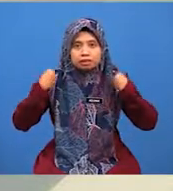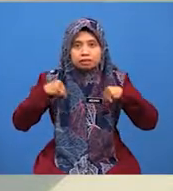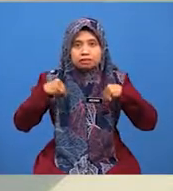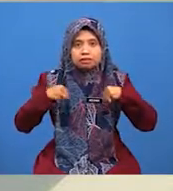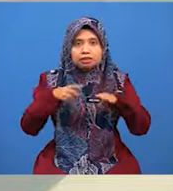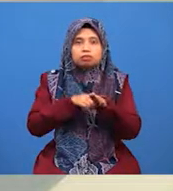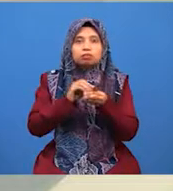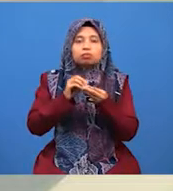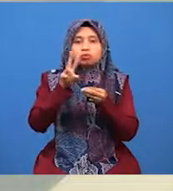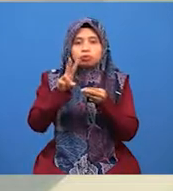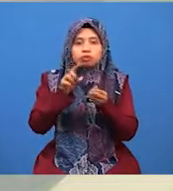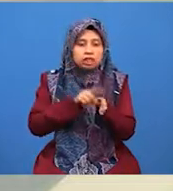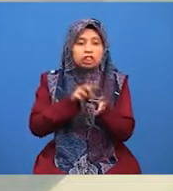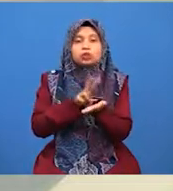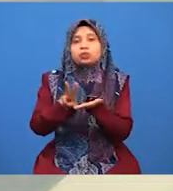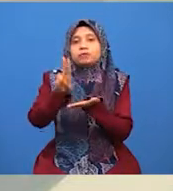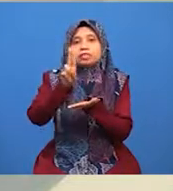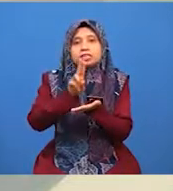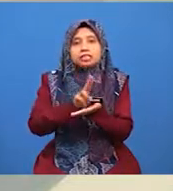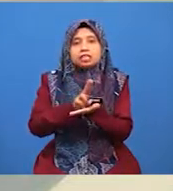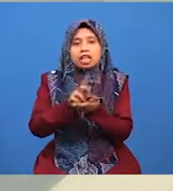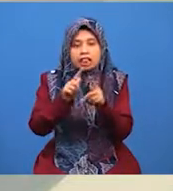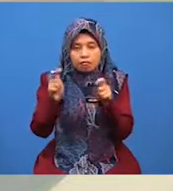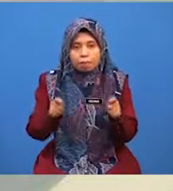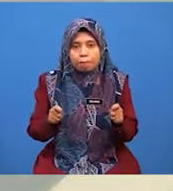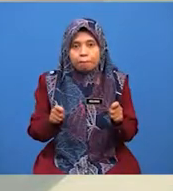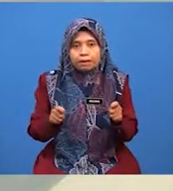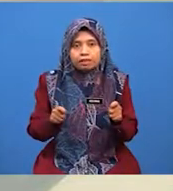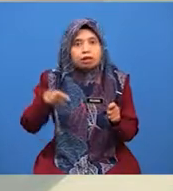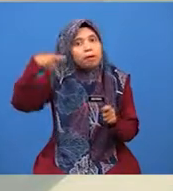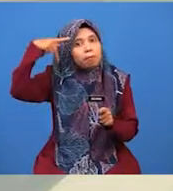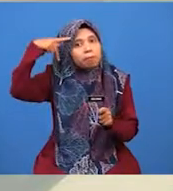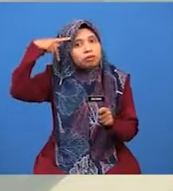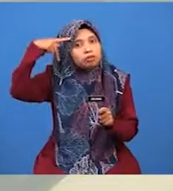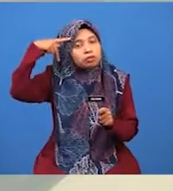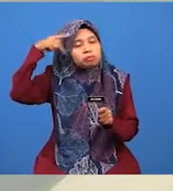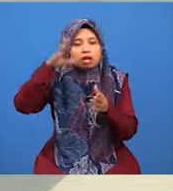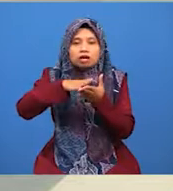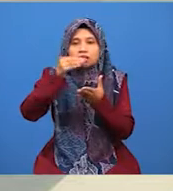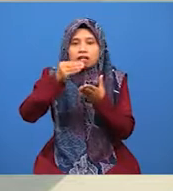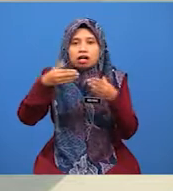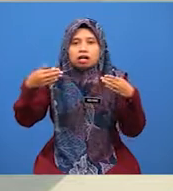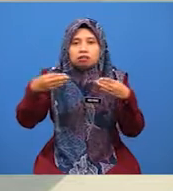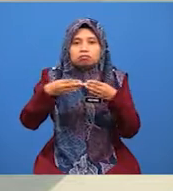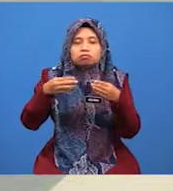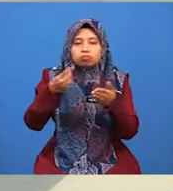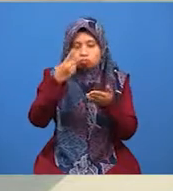kedua, di universiti. Tempat Parjo melanjutkan pelajaran dalam bidang kedoktoran